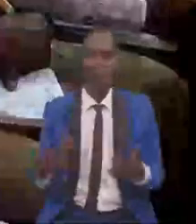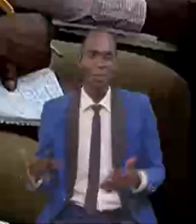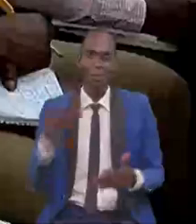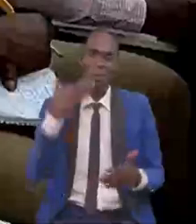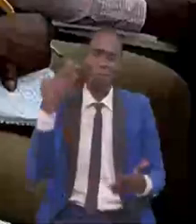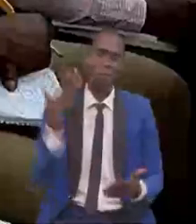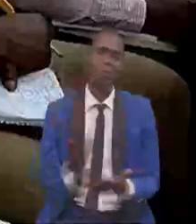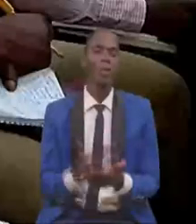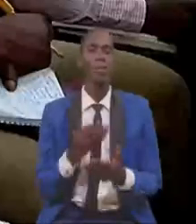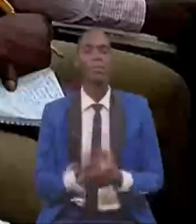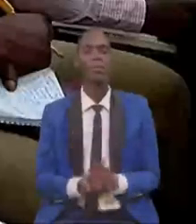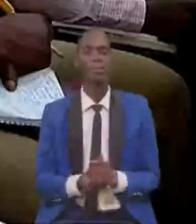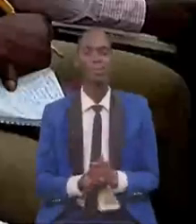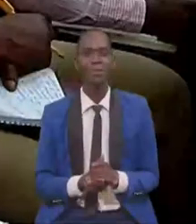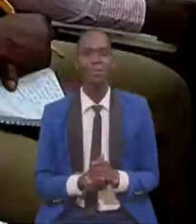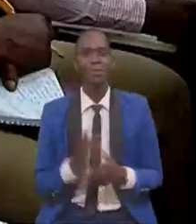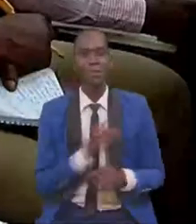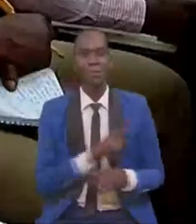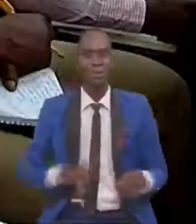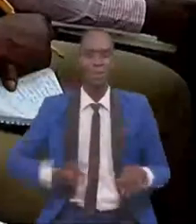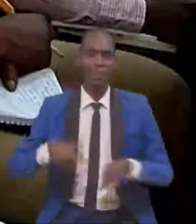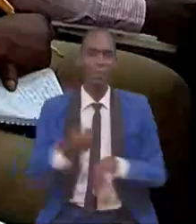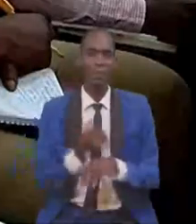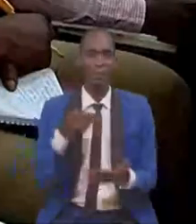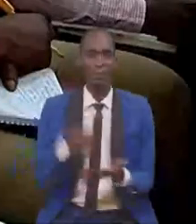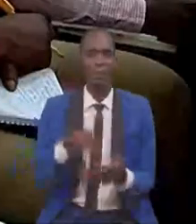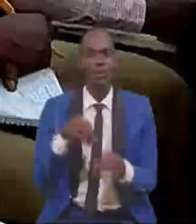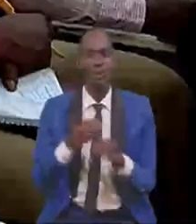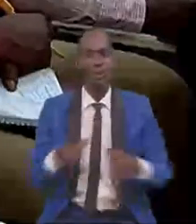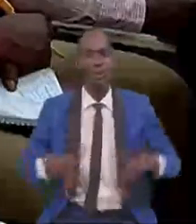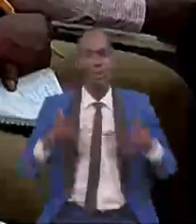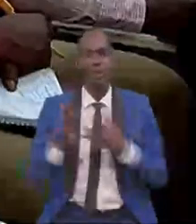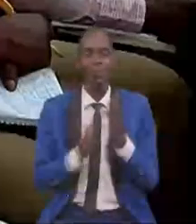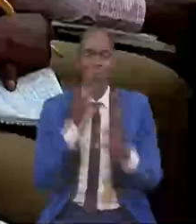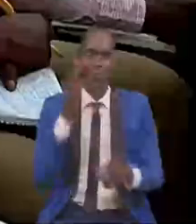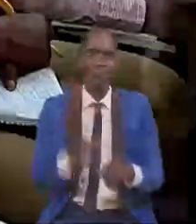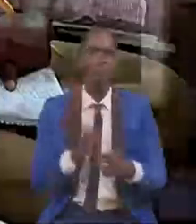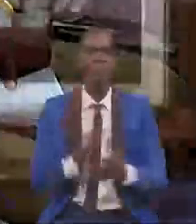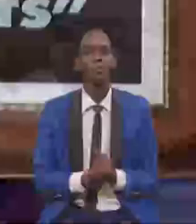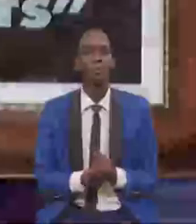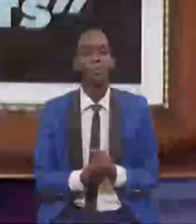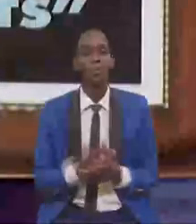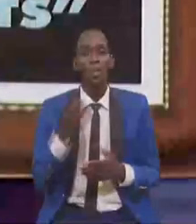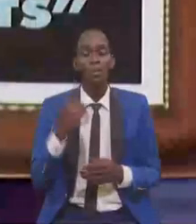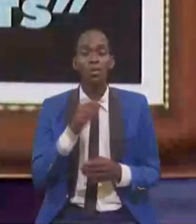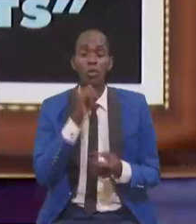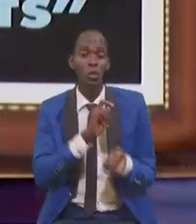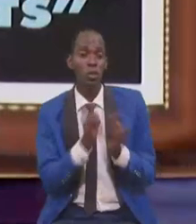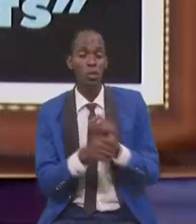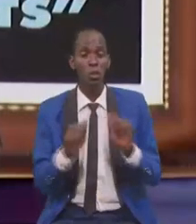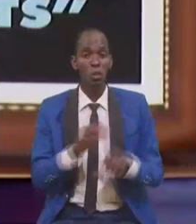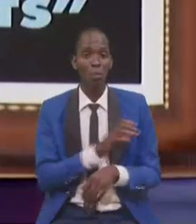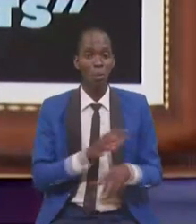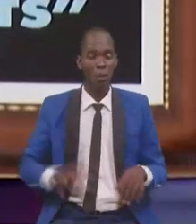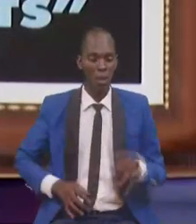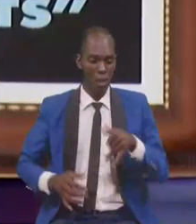il a fait tout à merveille. Puisse le Seigneur le confirmer dans votre vie au nom de Jésus-Christ. Le